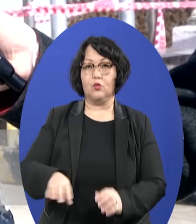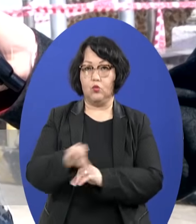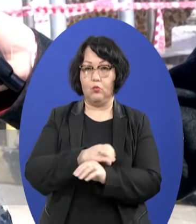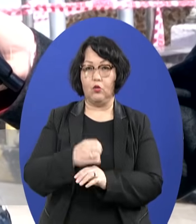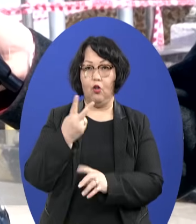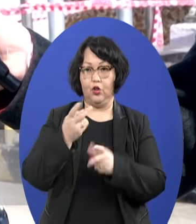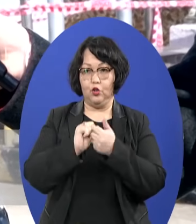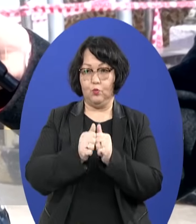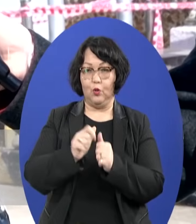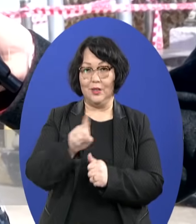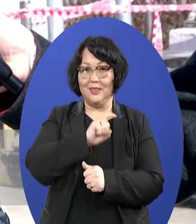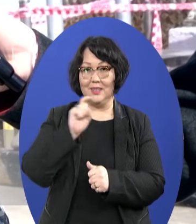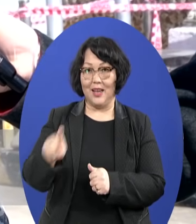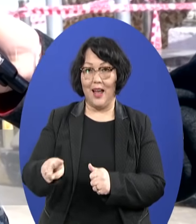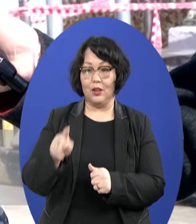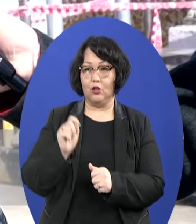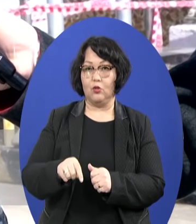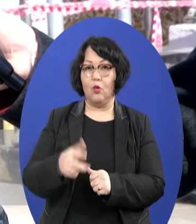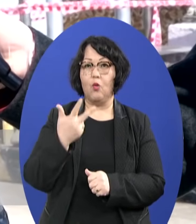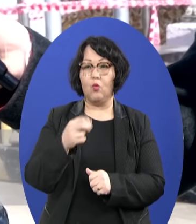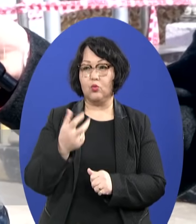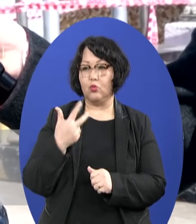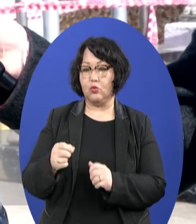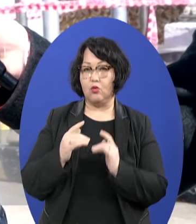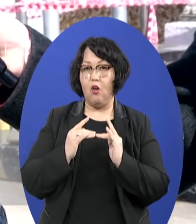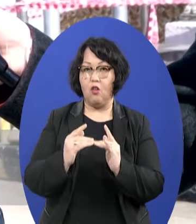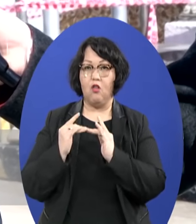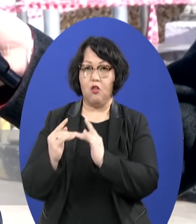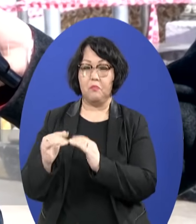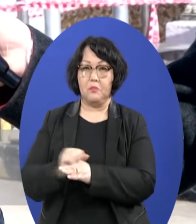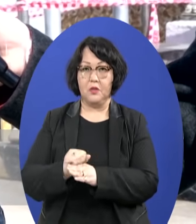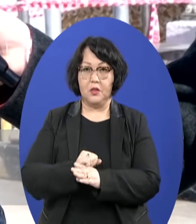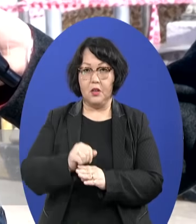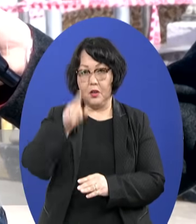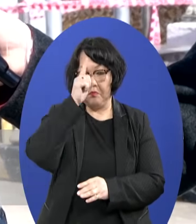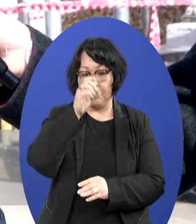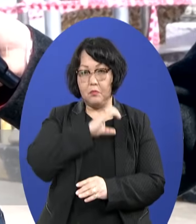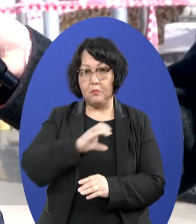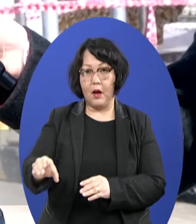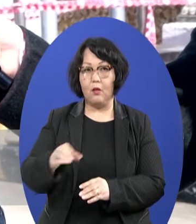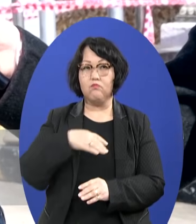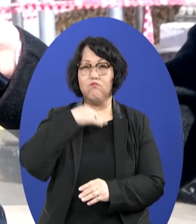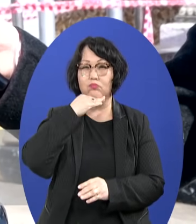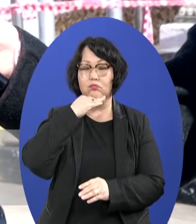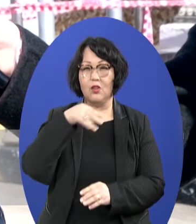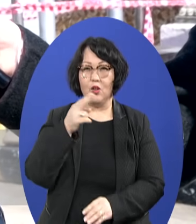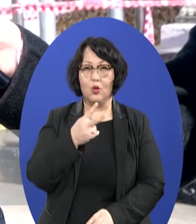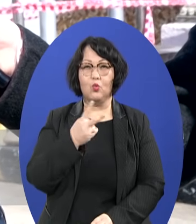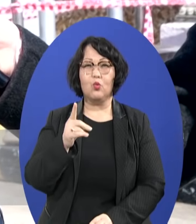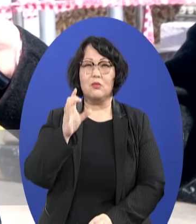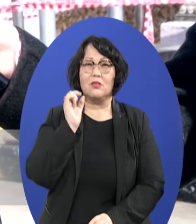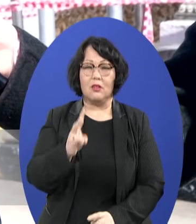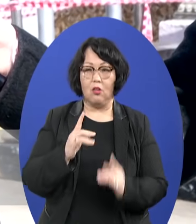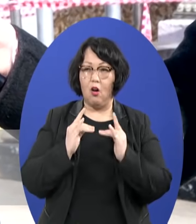2 спорт зоолн дээр 30-30 хүний ор дэлгэж байна. За ингээд эмэлгүүд нь үндсэндээ бол одоо хүнээрээ дүүрчлээ. За Хүлээстэй сум дээр бас